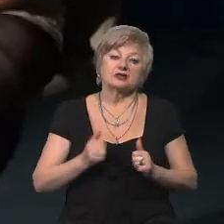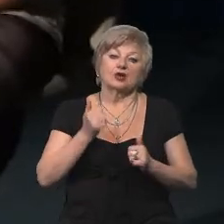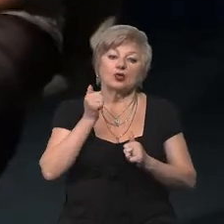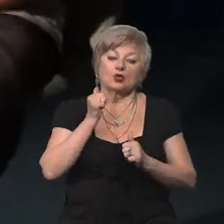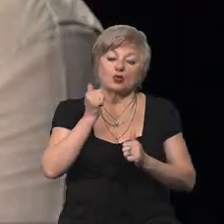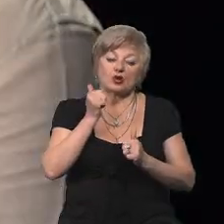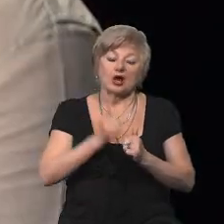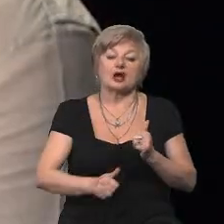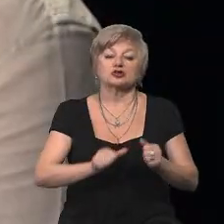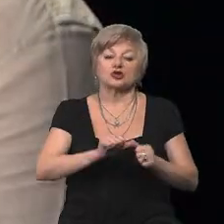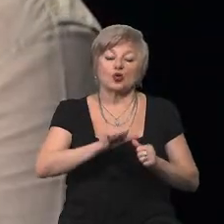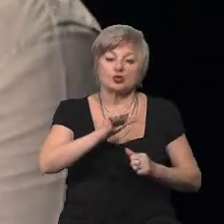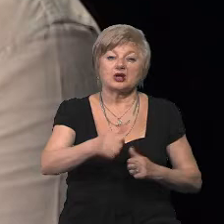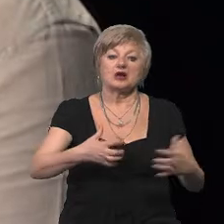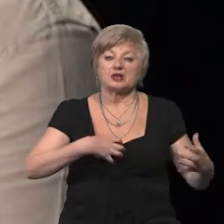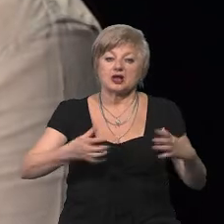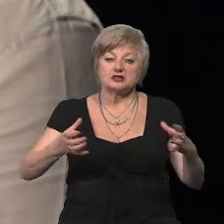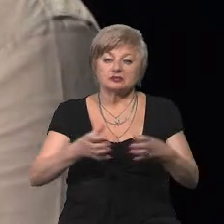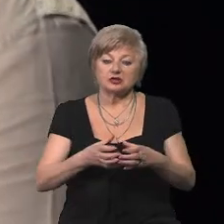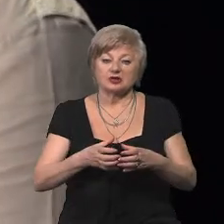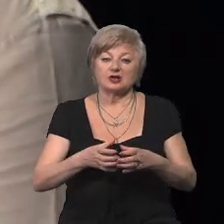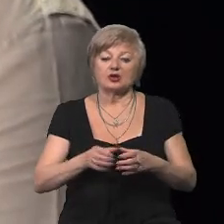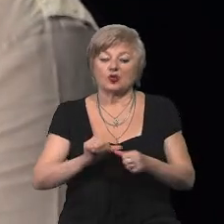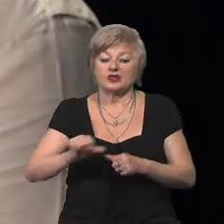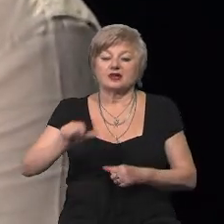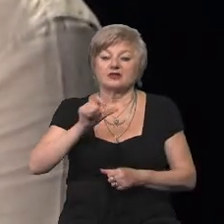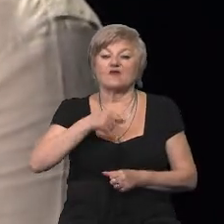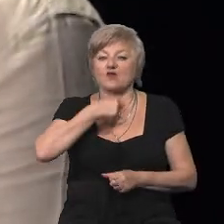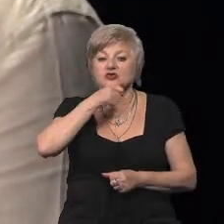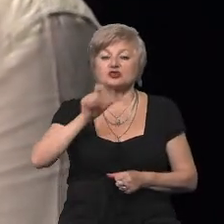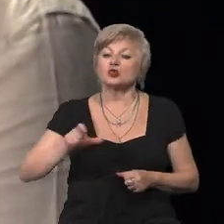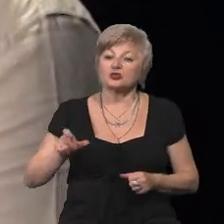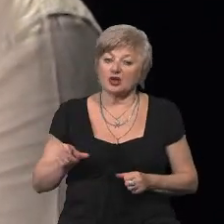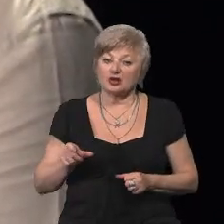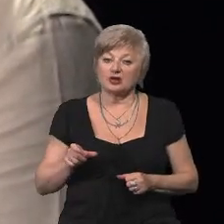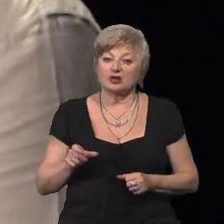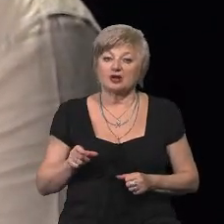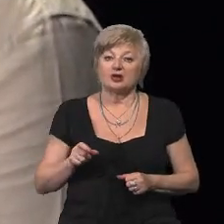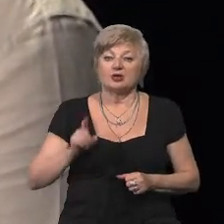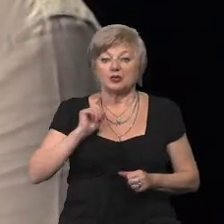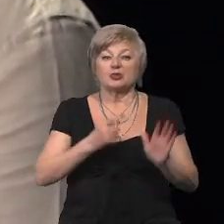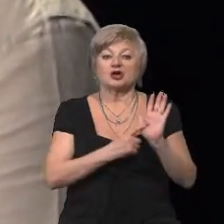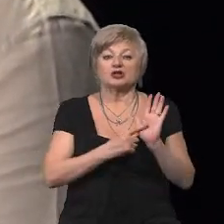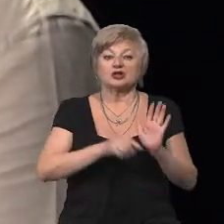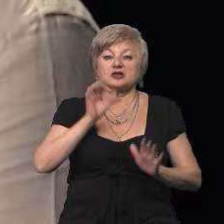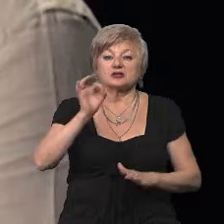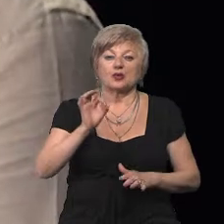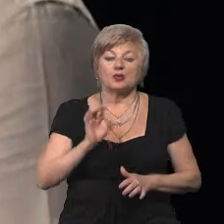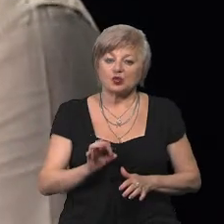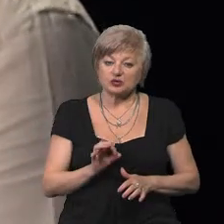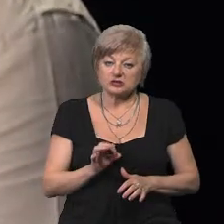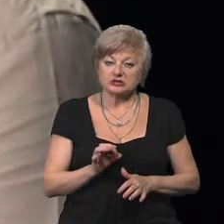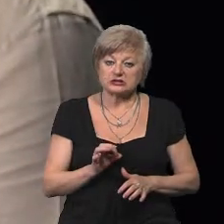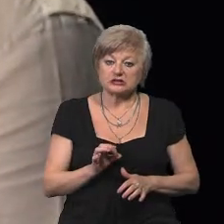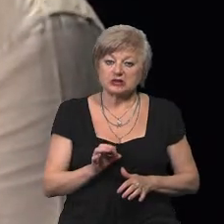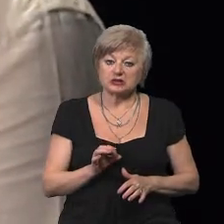отдельный проект выбирать отдельную аудиторию. Вот. И, ну, процентов на 60 это получается. Если